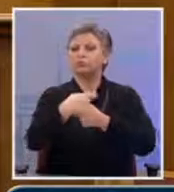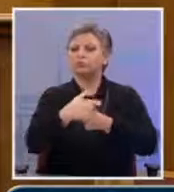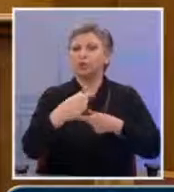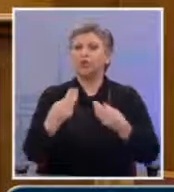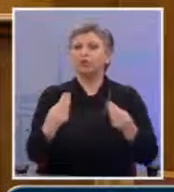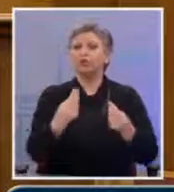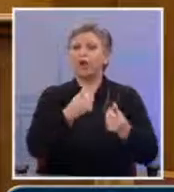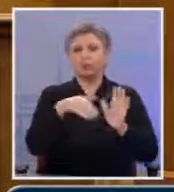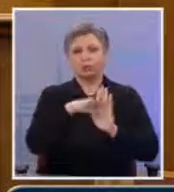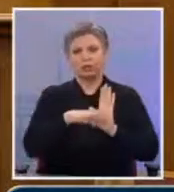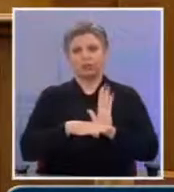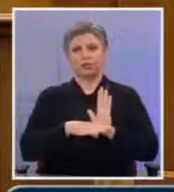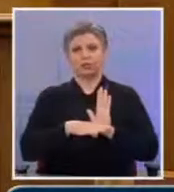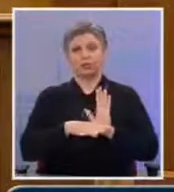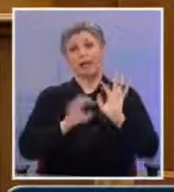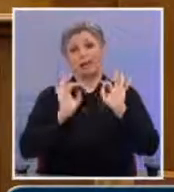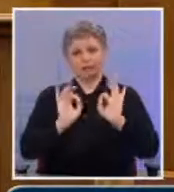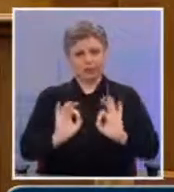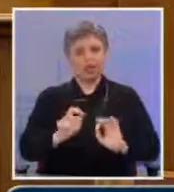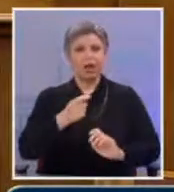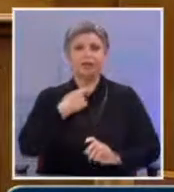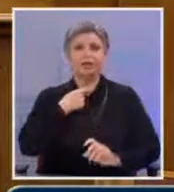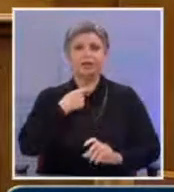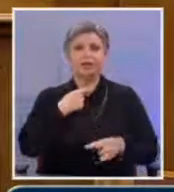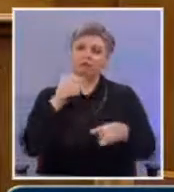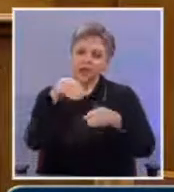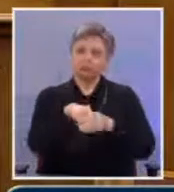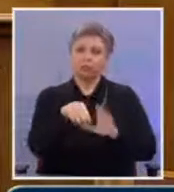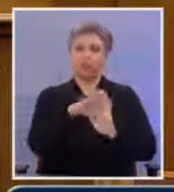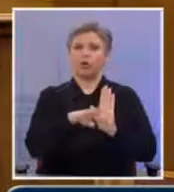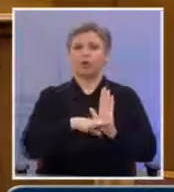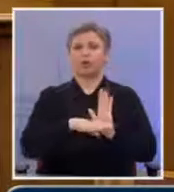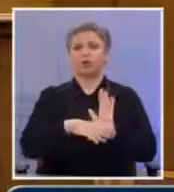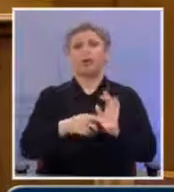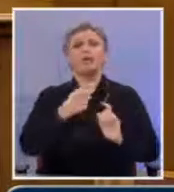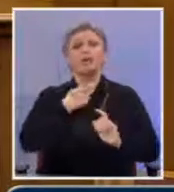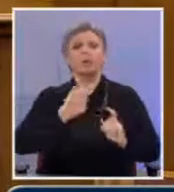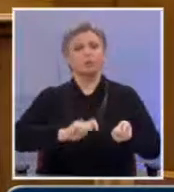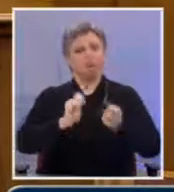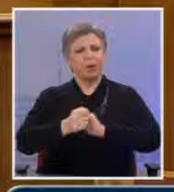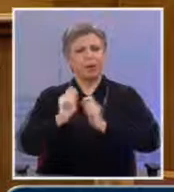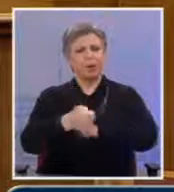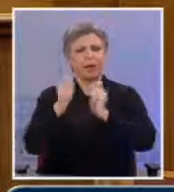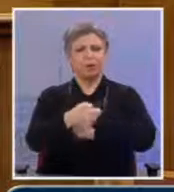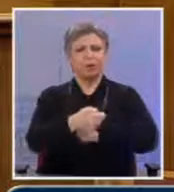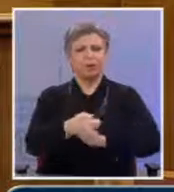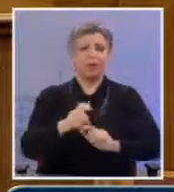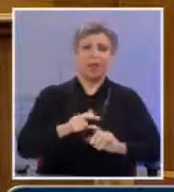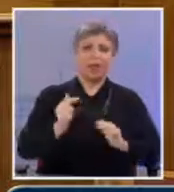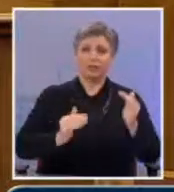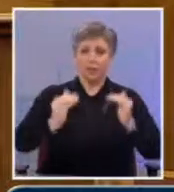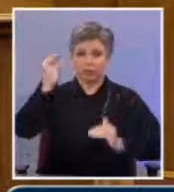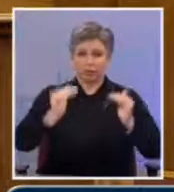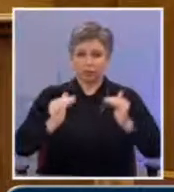διαφορετικό εσωτερικό πρόγραμμα, με μεγάλες δομικές αλλαγές, με μείωση των ανισοτήτων και